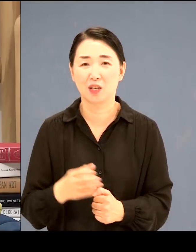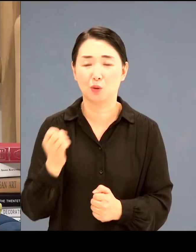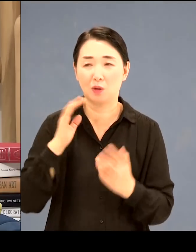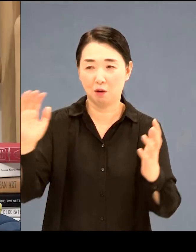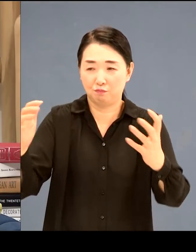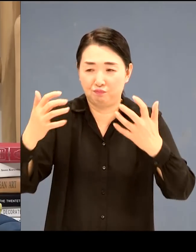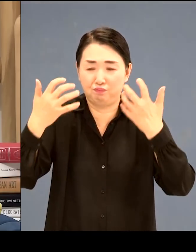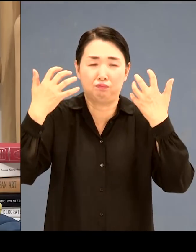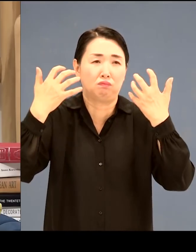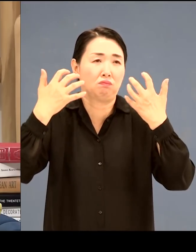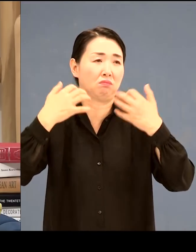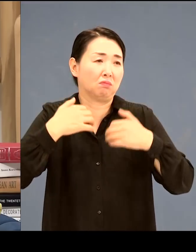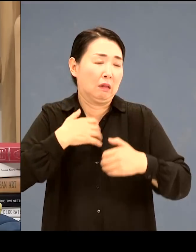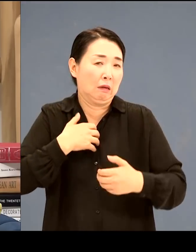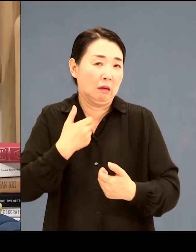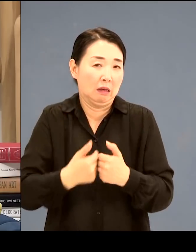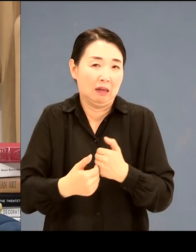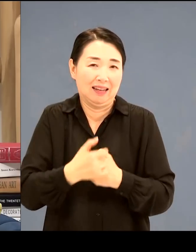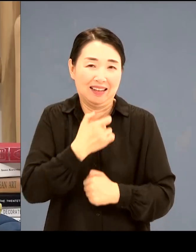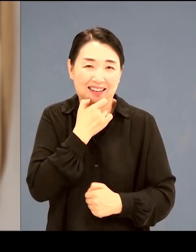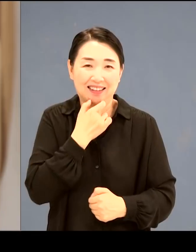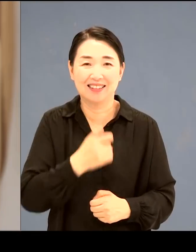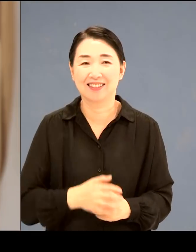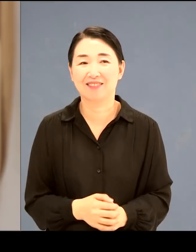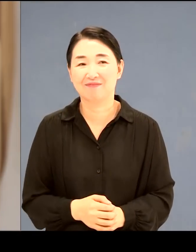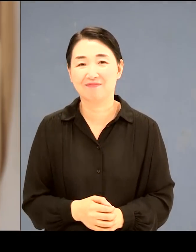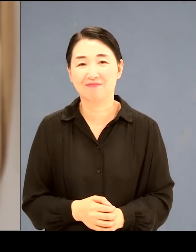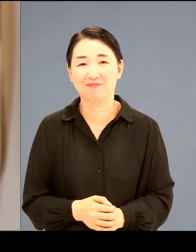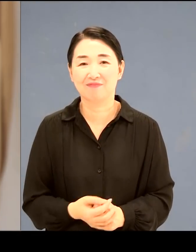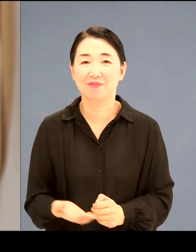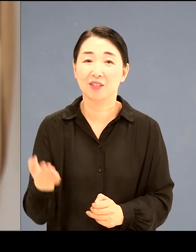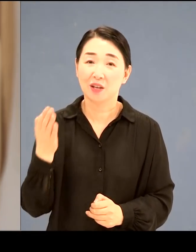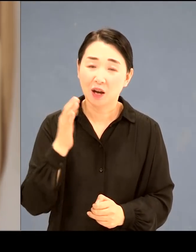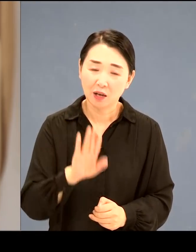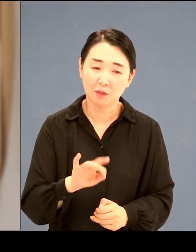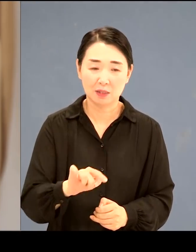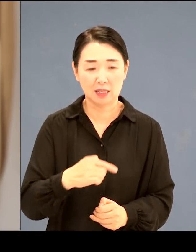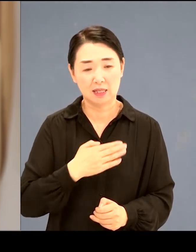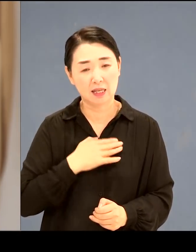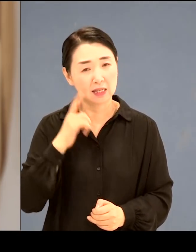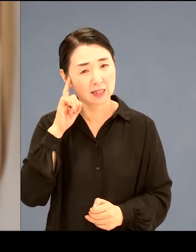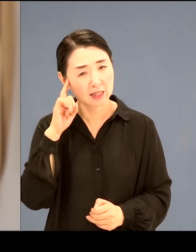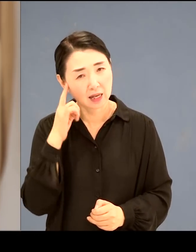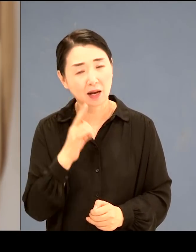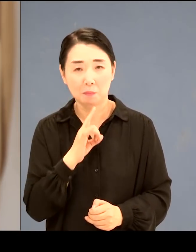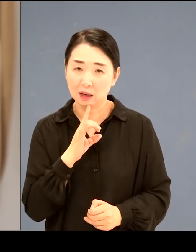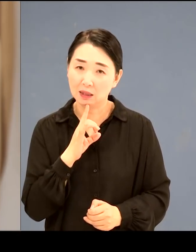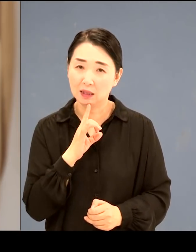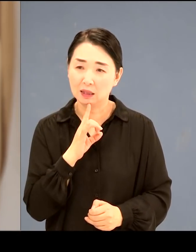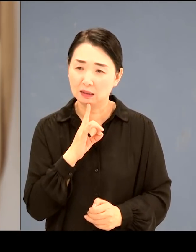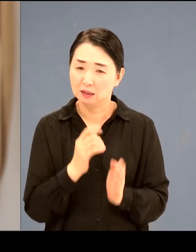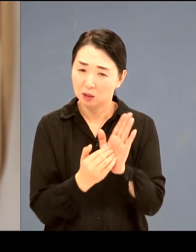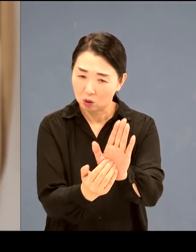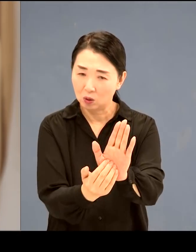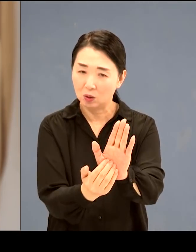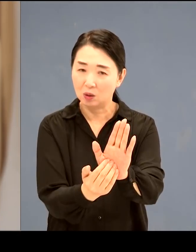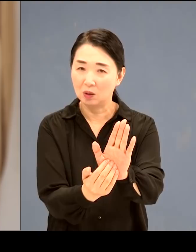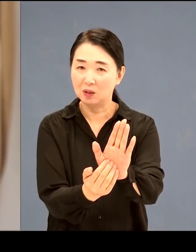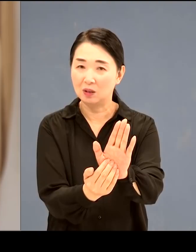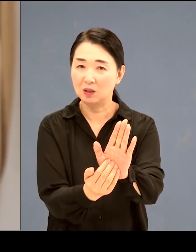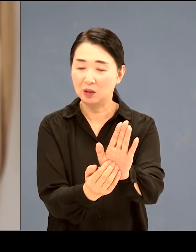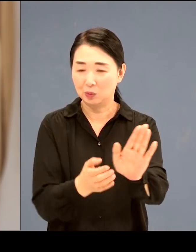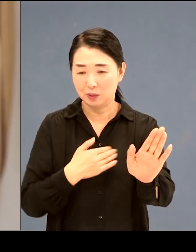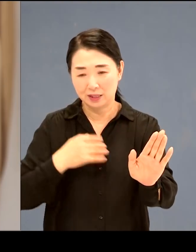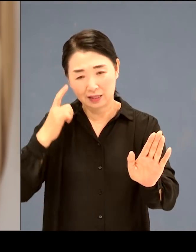주목받는 것도 별로 안 좋아하거든요. 네. 근데 이게 내 생각으로 만약에 거절하거나